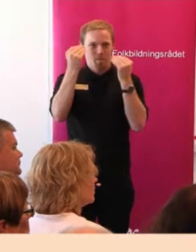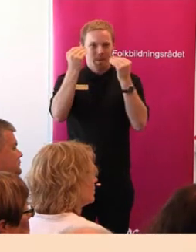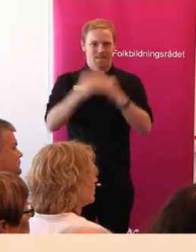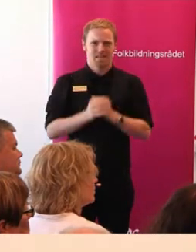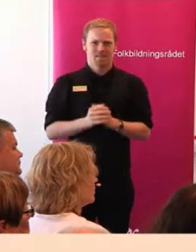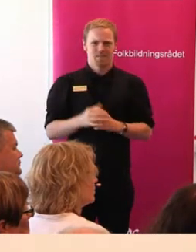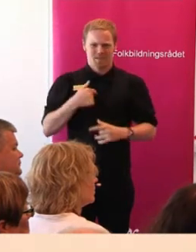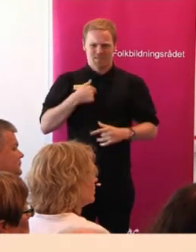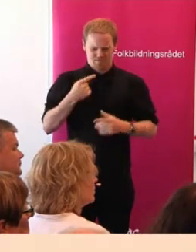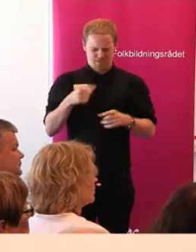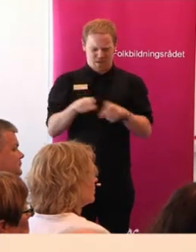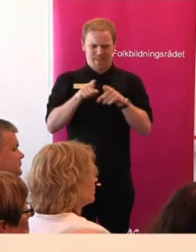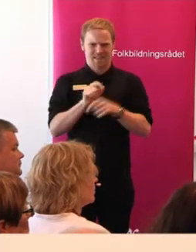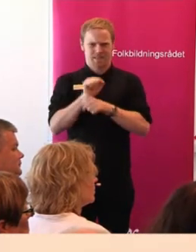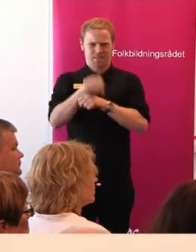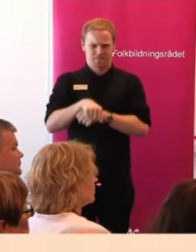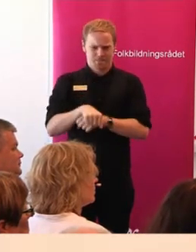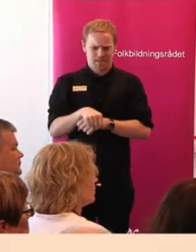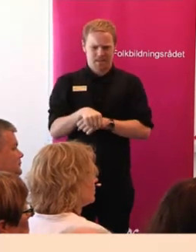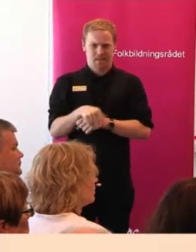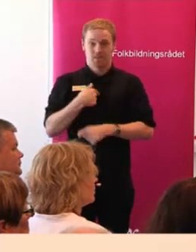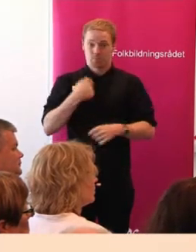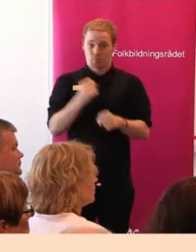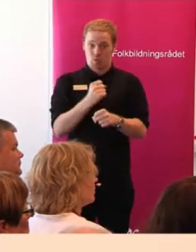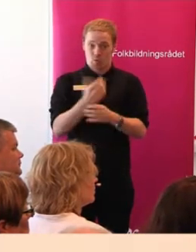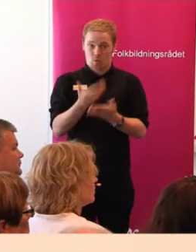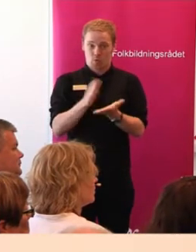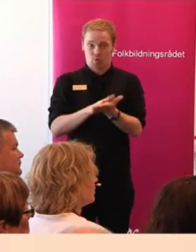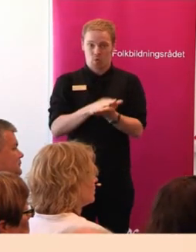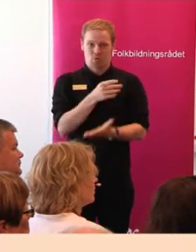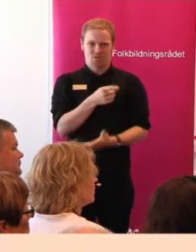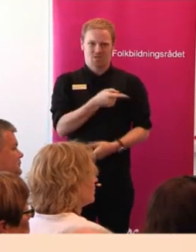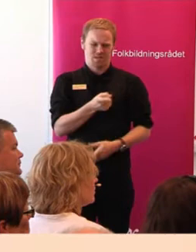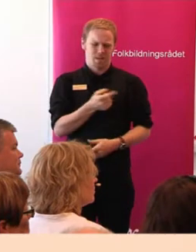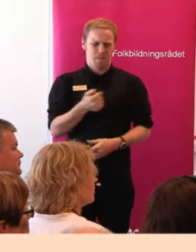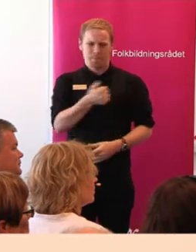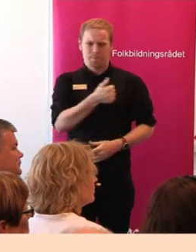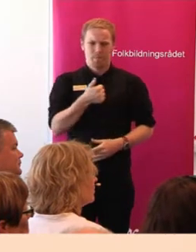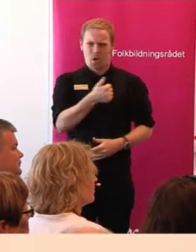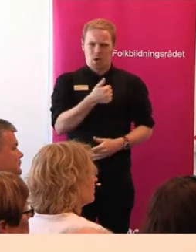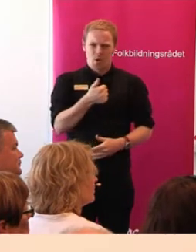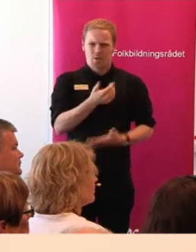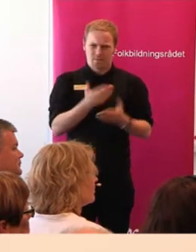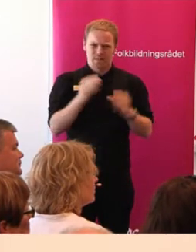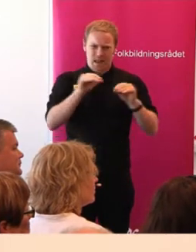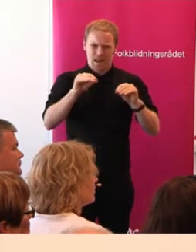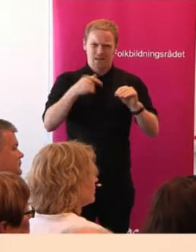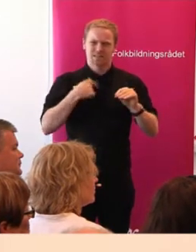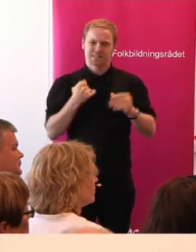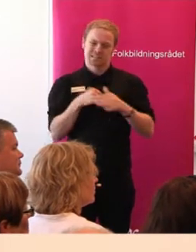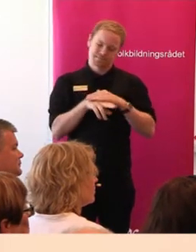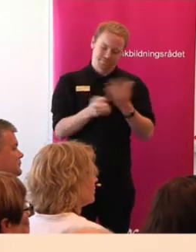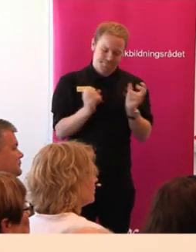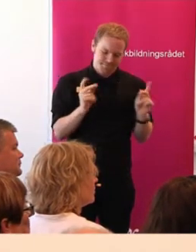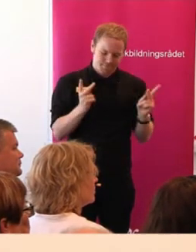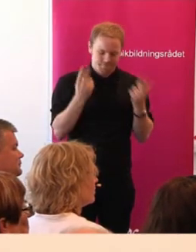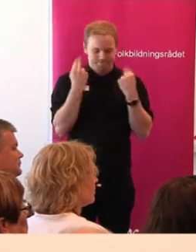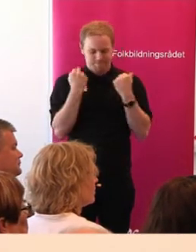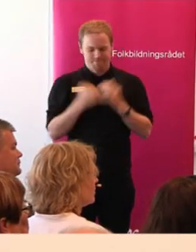sedan eftersom jag jobbade som tolk och de behövde någon lärare. Men, tack för det. Jag har varit med och gjort den här